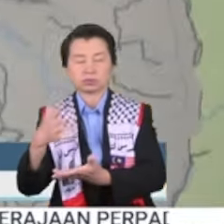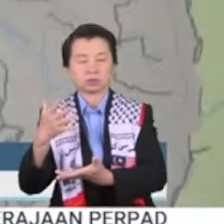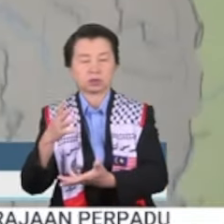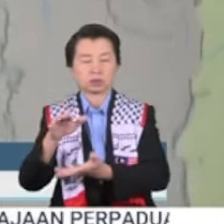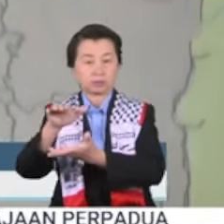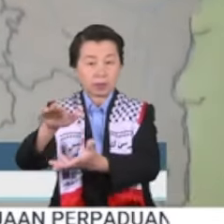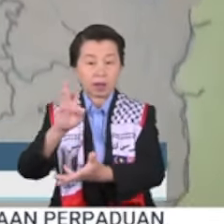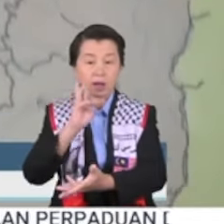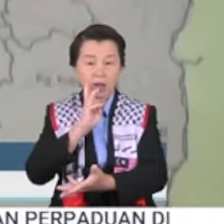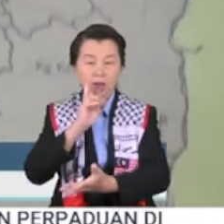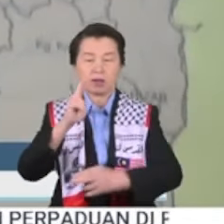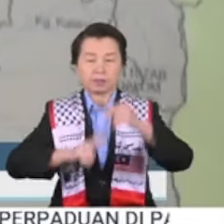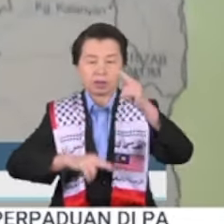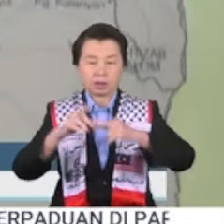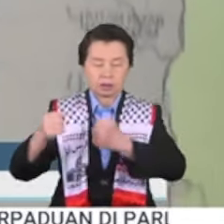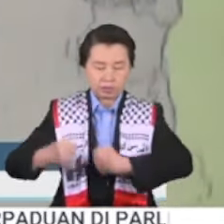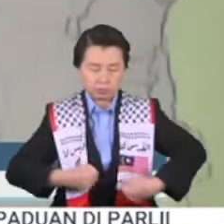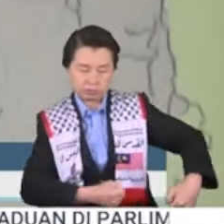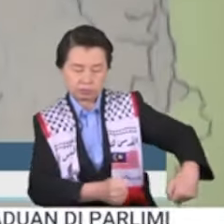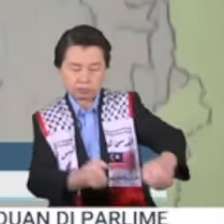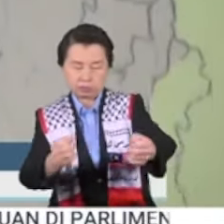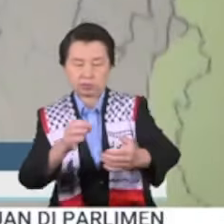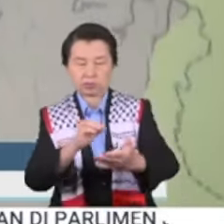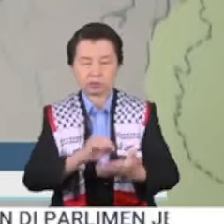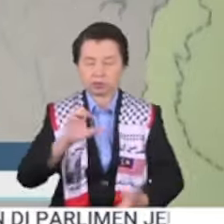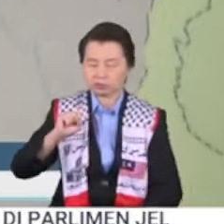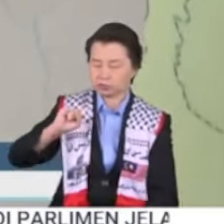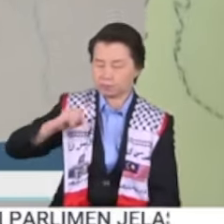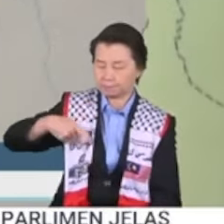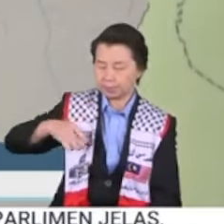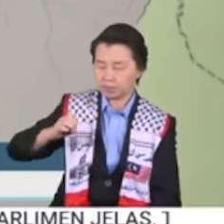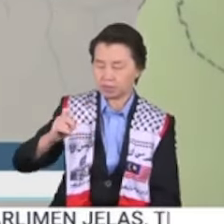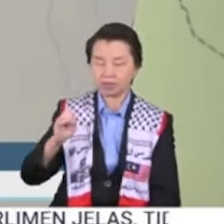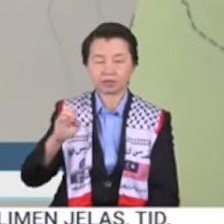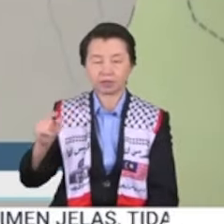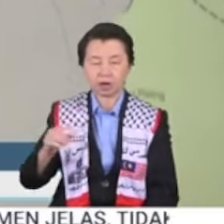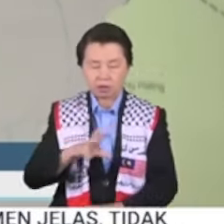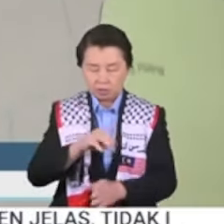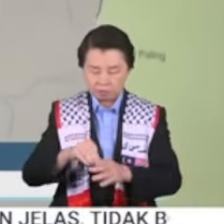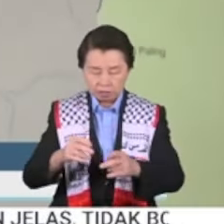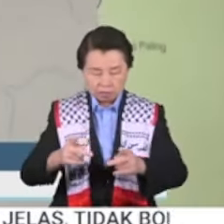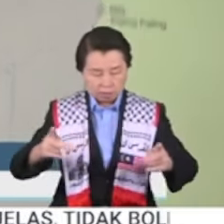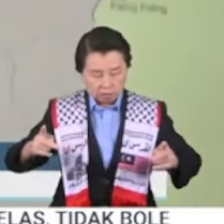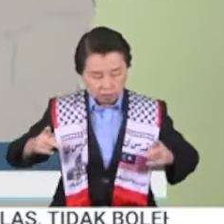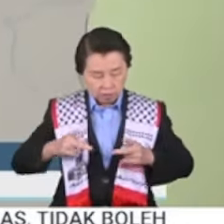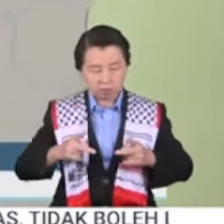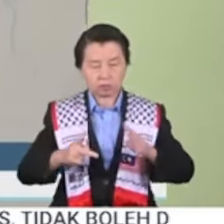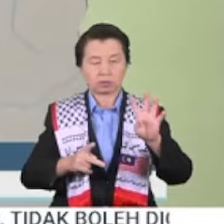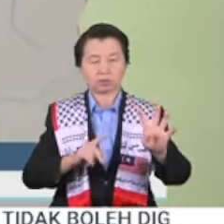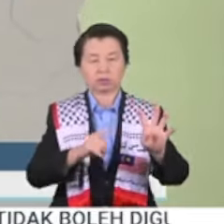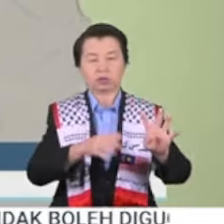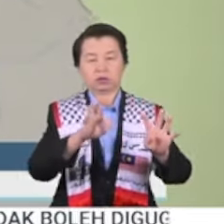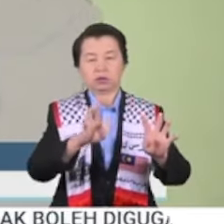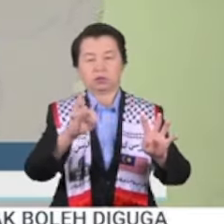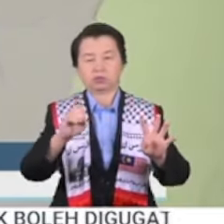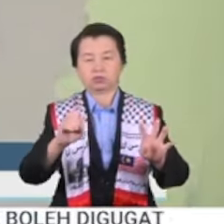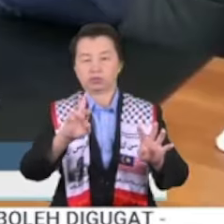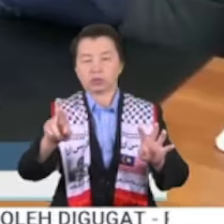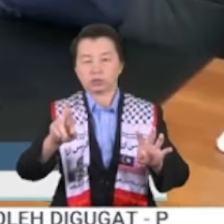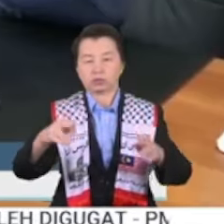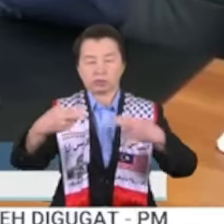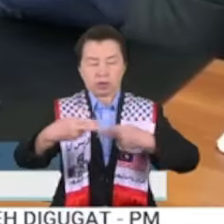Padas ini dibina di Sungai Meligan Sepitang melibatkan kawasan seluas 4,095